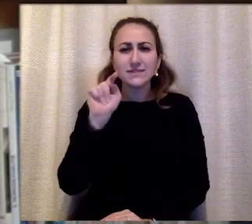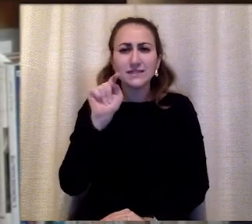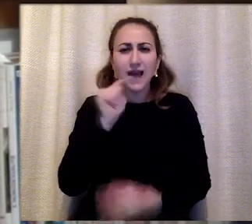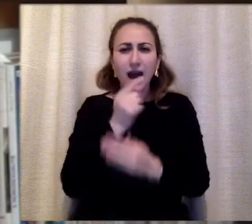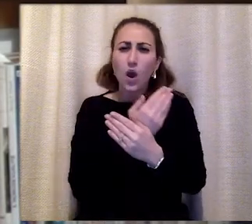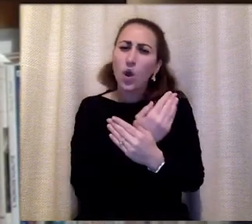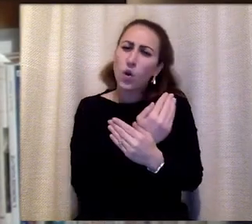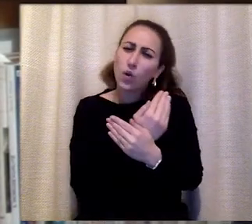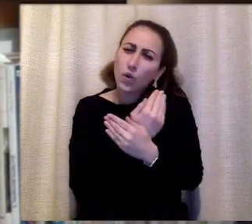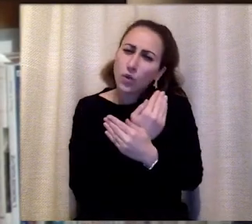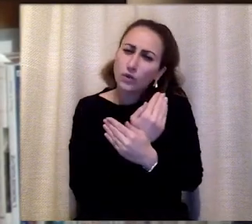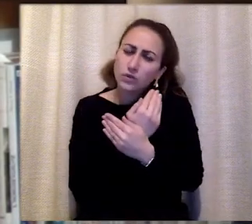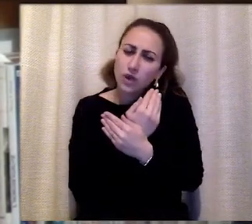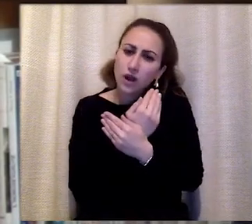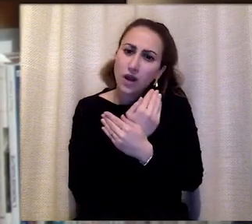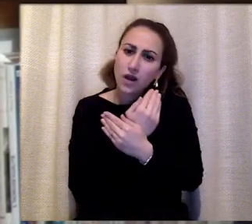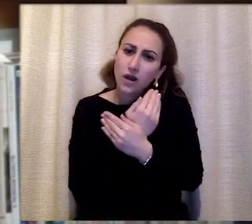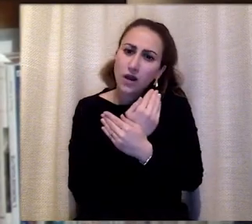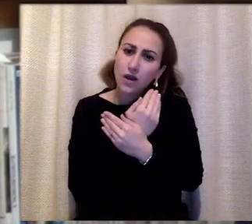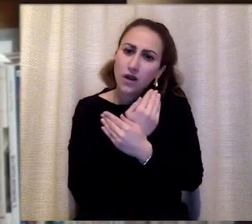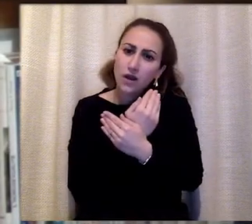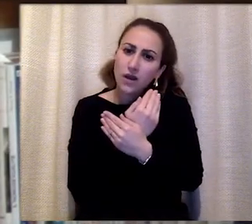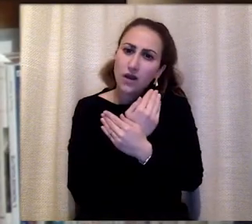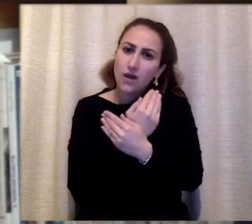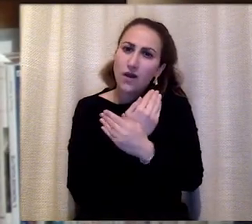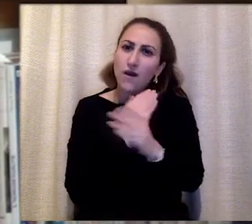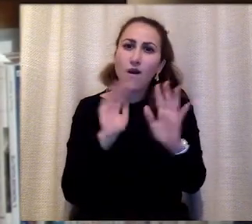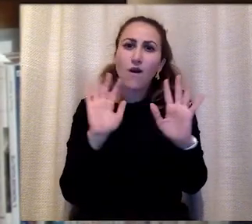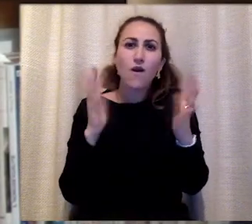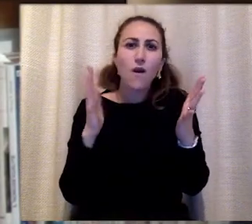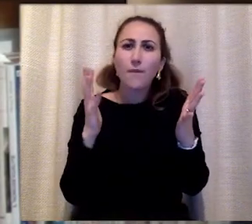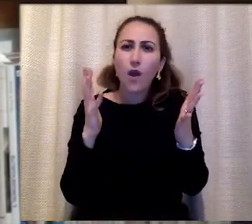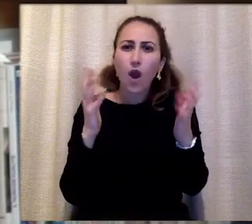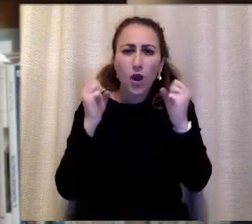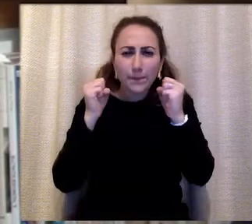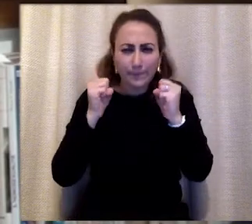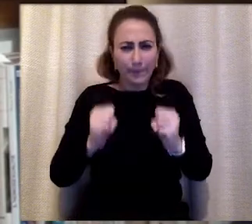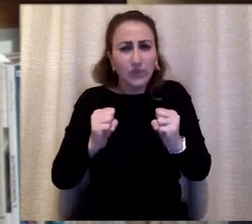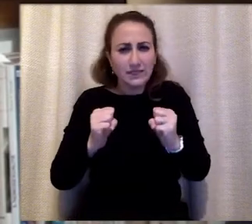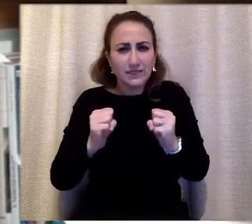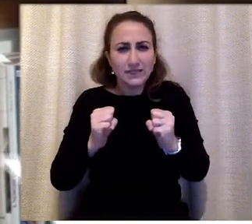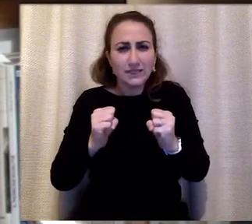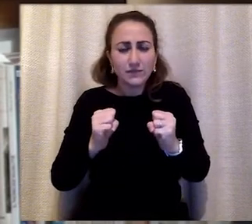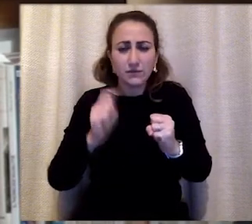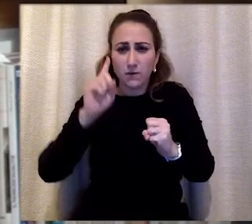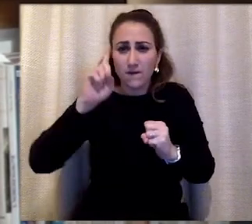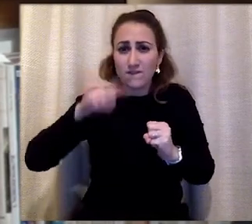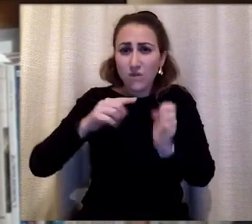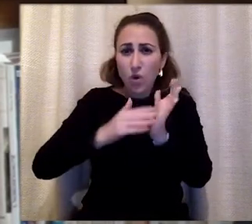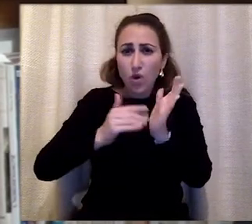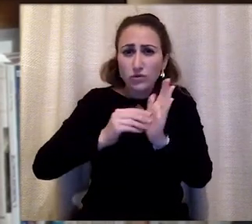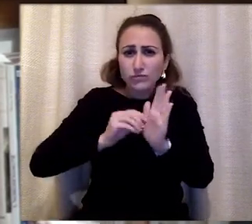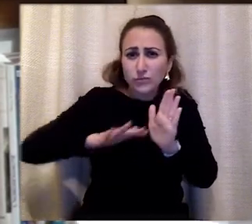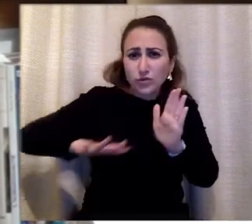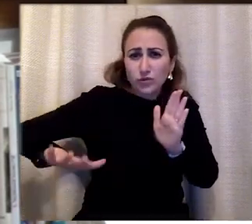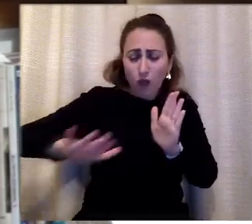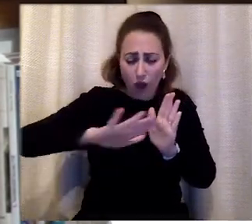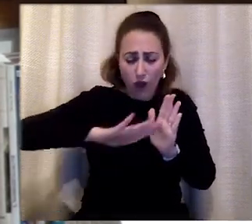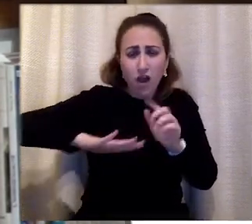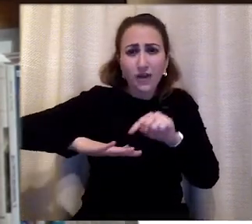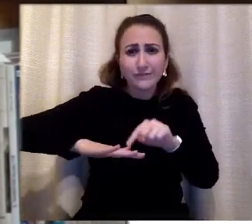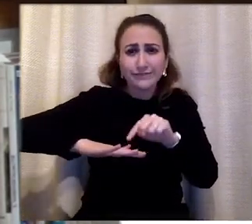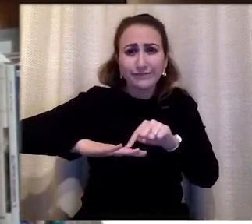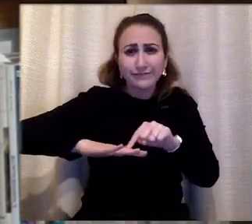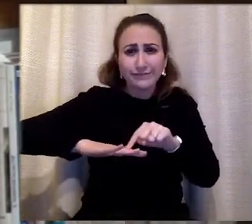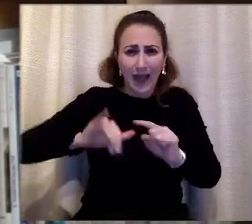être efficace et germer que sur un sol bien précis qui sera le sol de l'épreuve, le